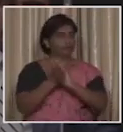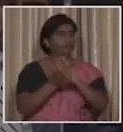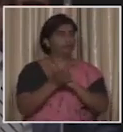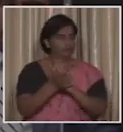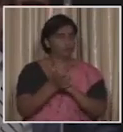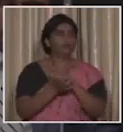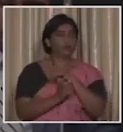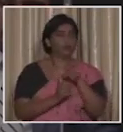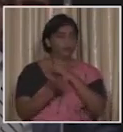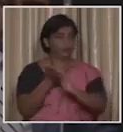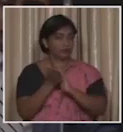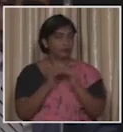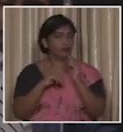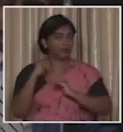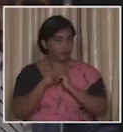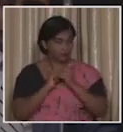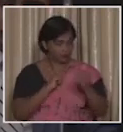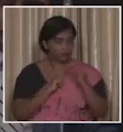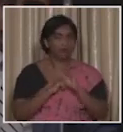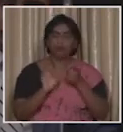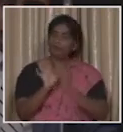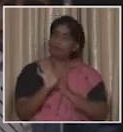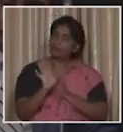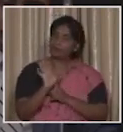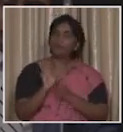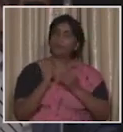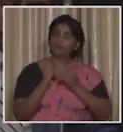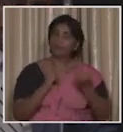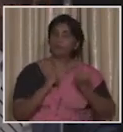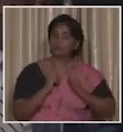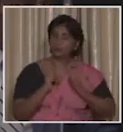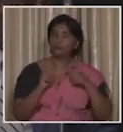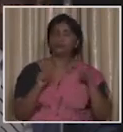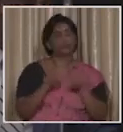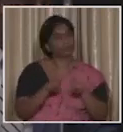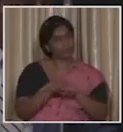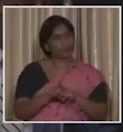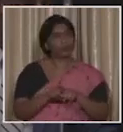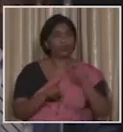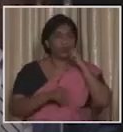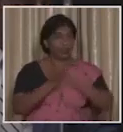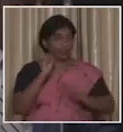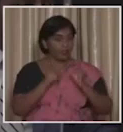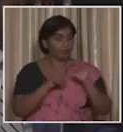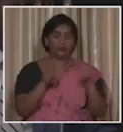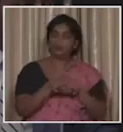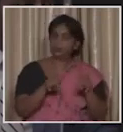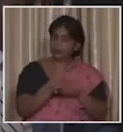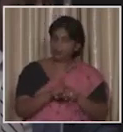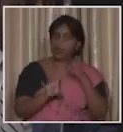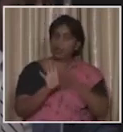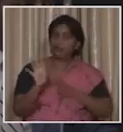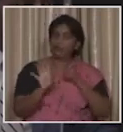එම සමාජ සත්කාර ක්‍රියාවලිය අකණ්ඩව ඉන් පසුව වෛද්‍යවරයෙකු හැටියටත් මහජන නියෝජකයෙකු හැටියටත්